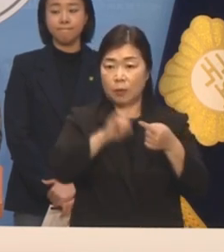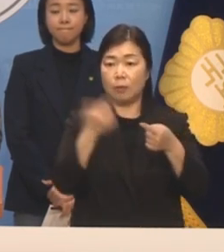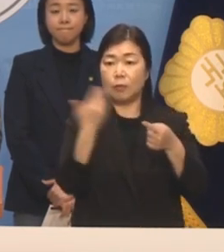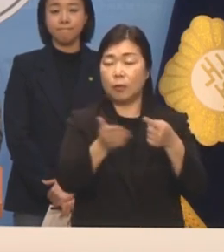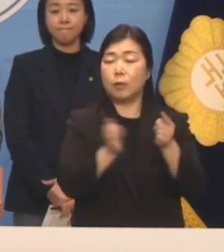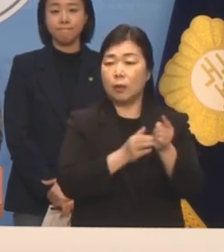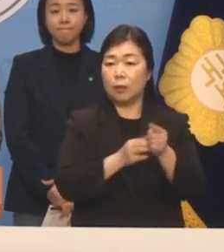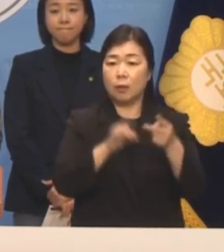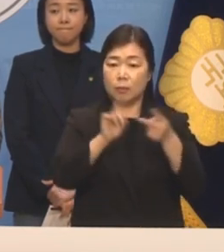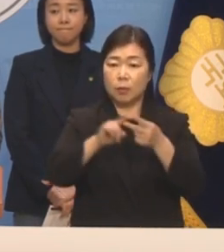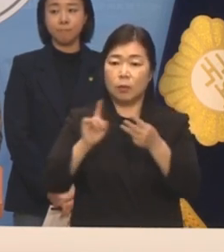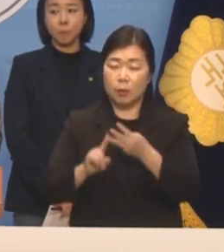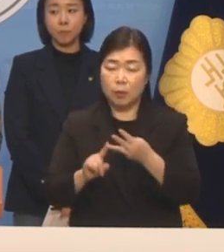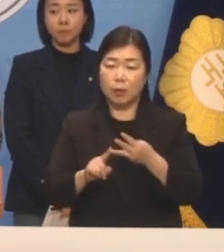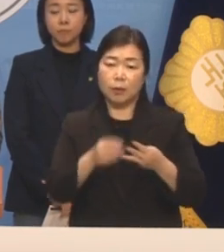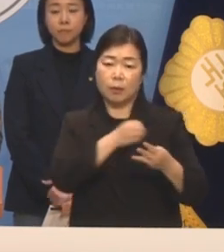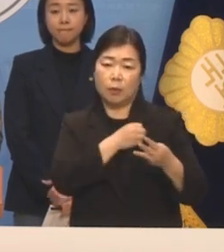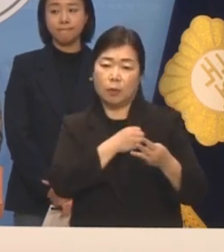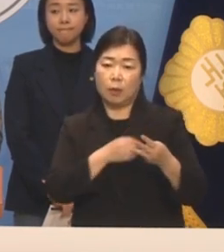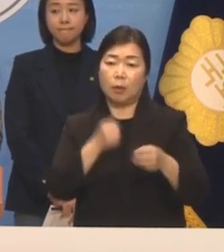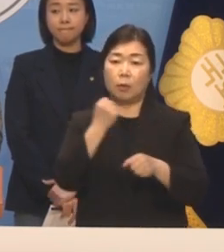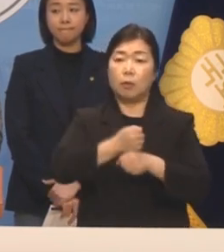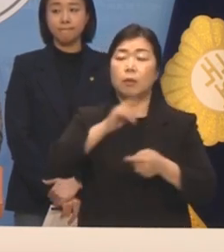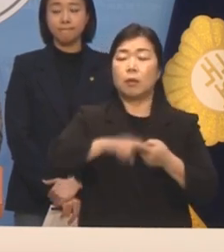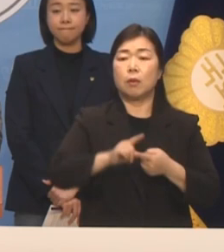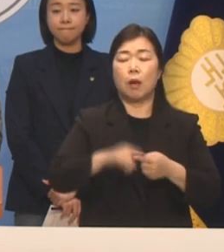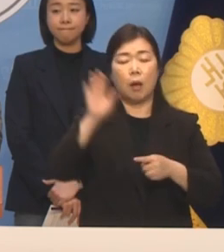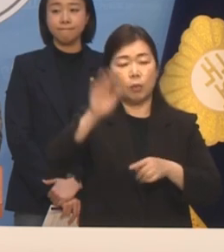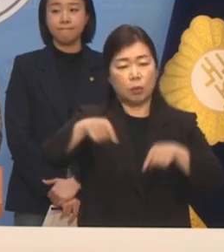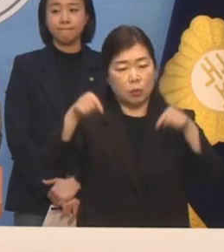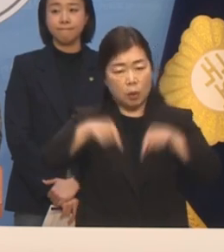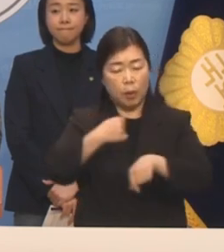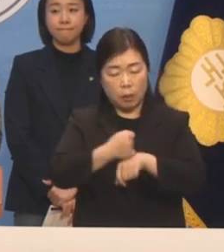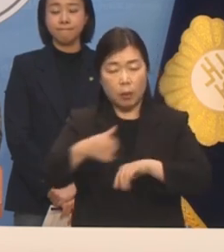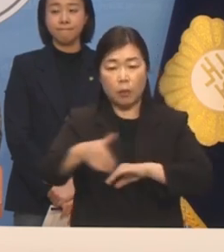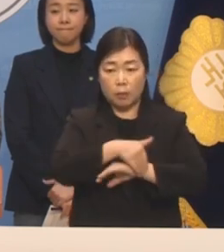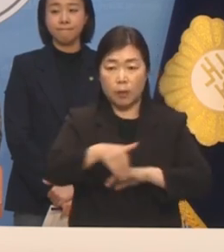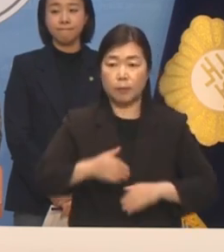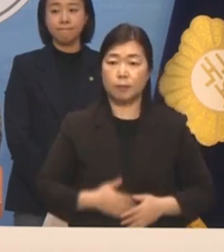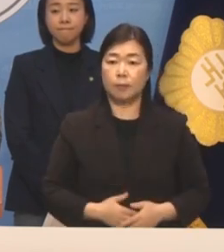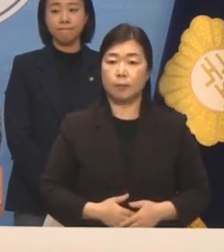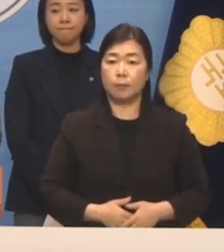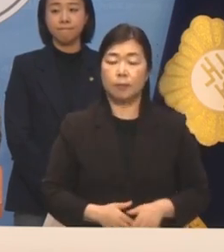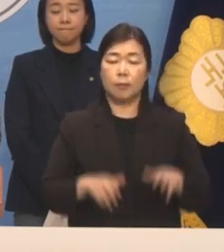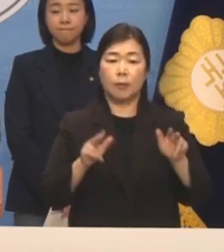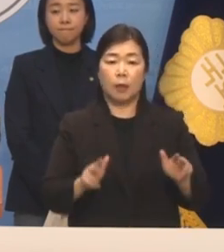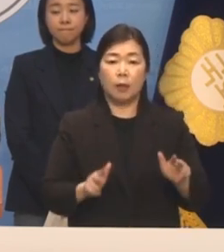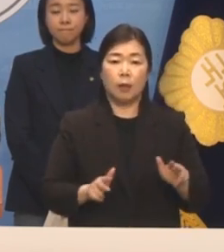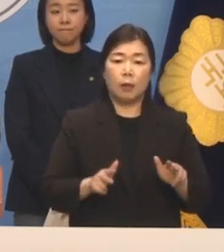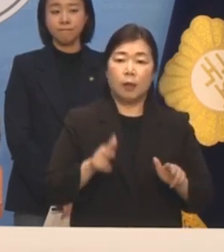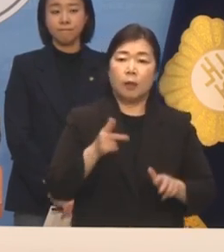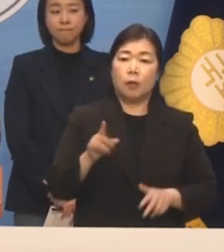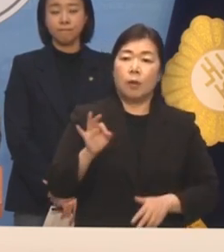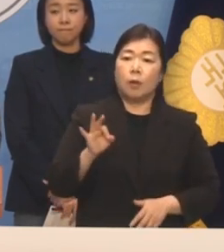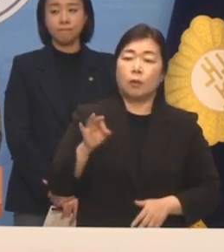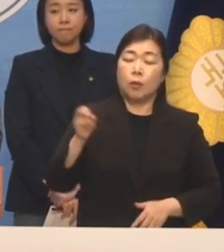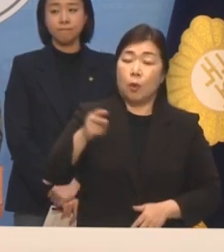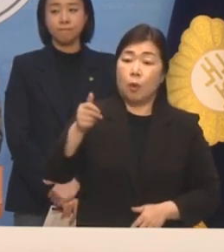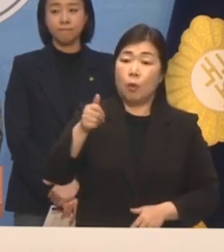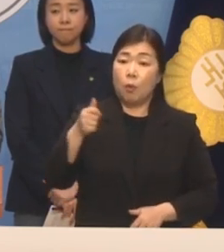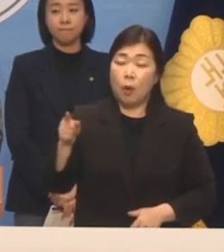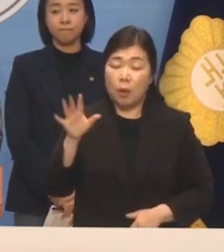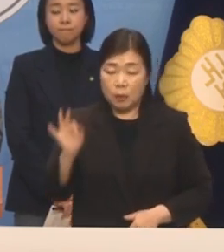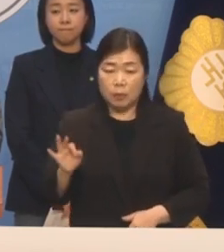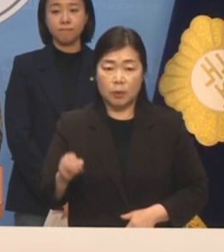이 3순위의 녹색정의당 명부 구성에 대해서는 앞으로 협의해 나갈 예정입니다. 이제 정의연, 황정아, 허순규